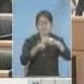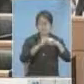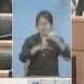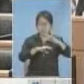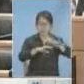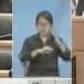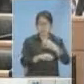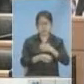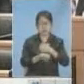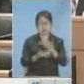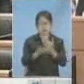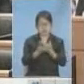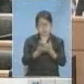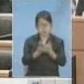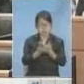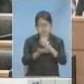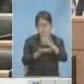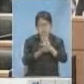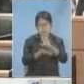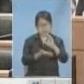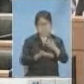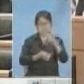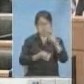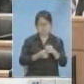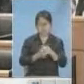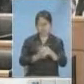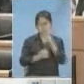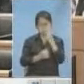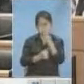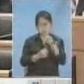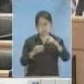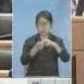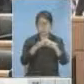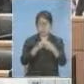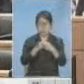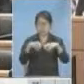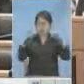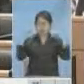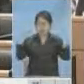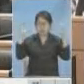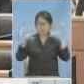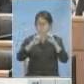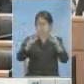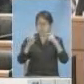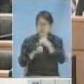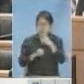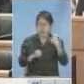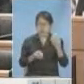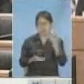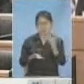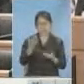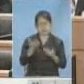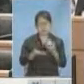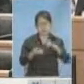นะครับเวลาตั้งงบประมาณไปนะครับในเรื่องภัยแล้งหรือว่าอุทกภัยที่มันเกิดขึ้นหลังที่จากน้ำล